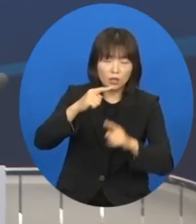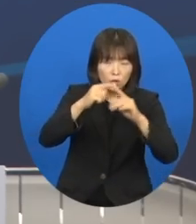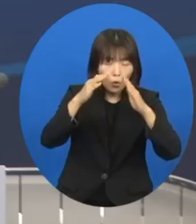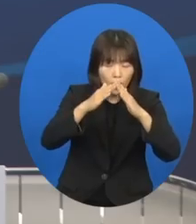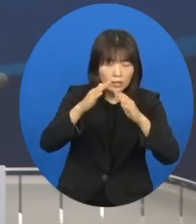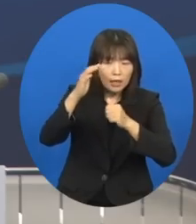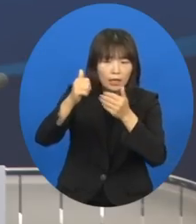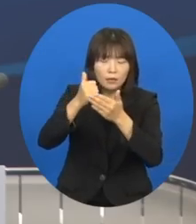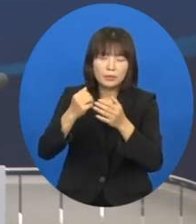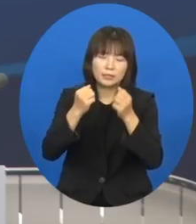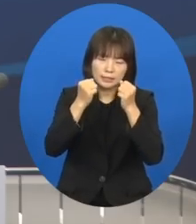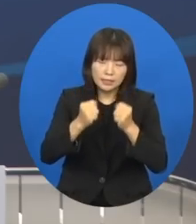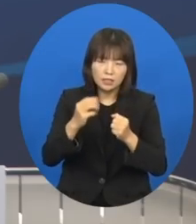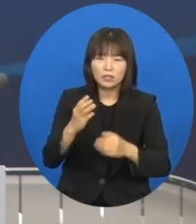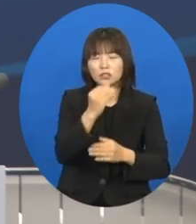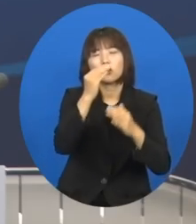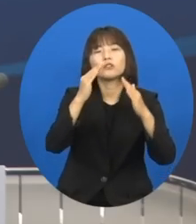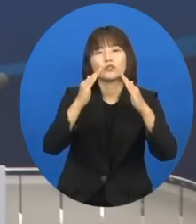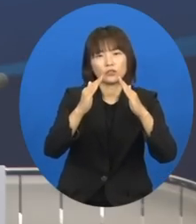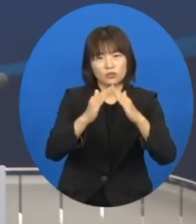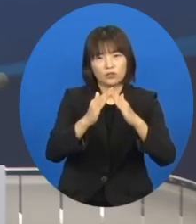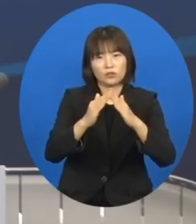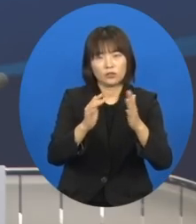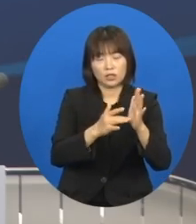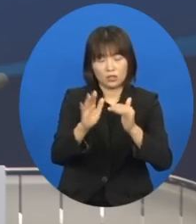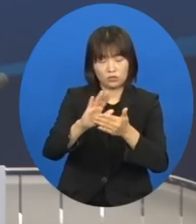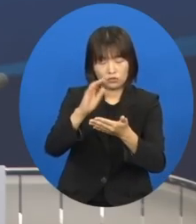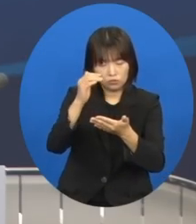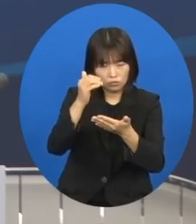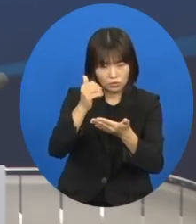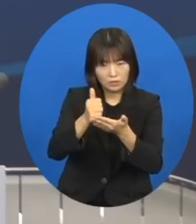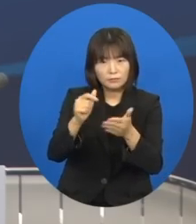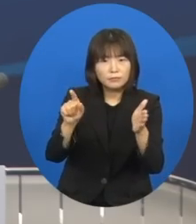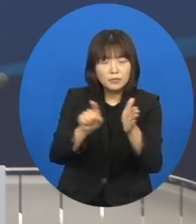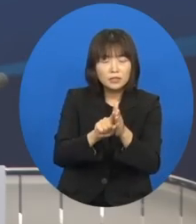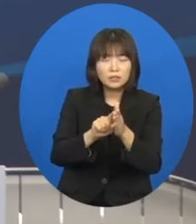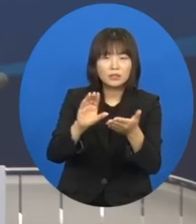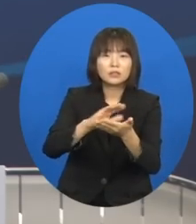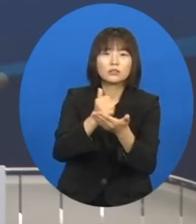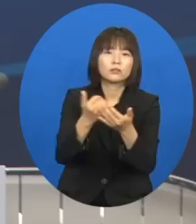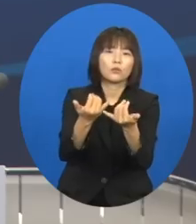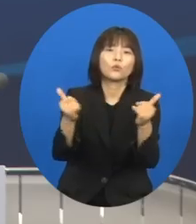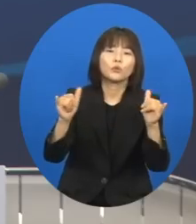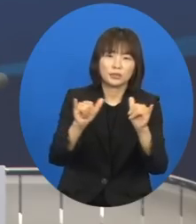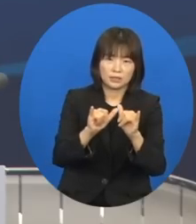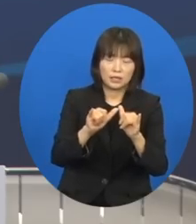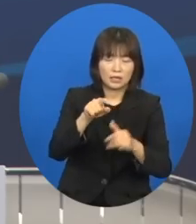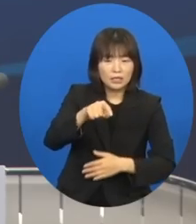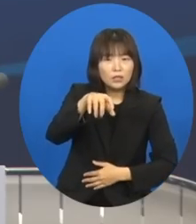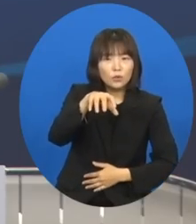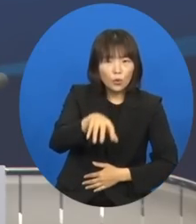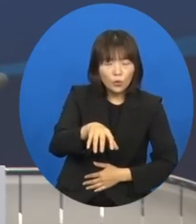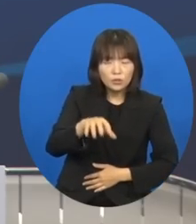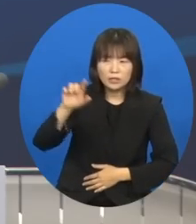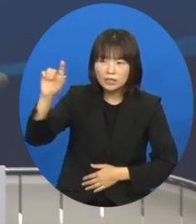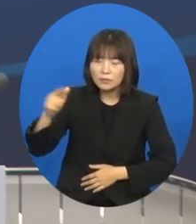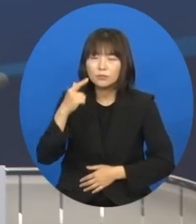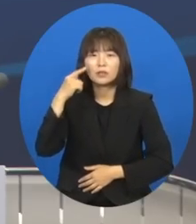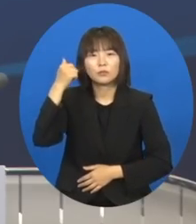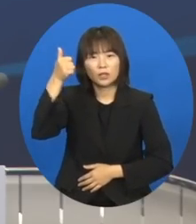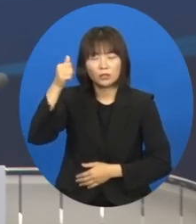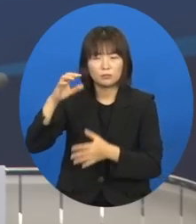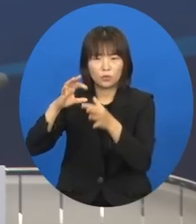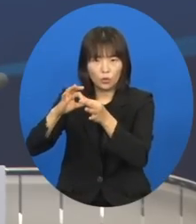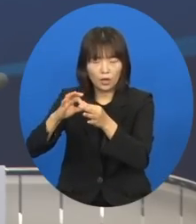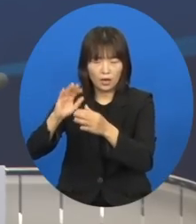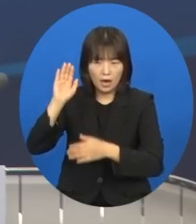계신 성전이거든요. 예수 믿는 그리스도의 공동체입니다. 자, 이곳에 김다희 목사님을 통해서